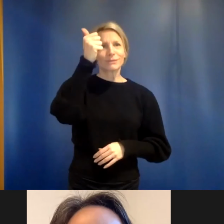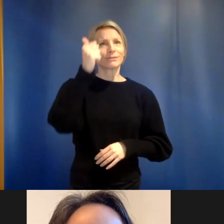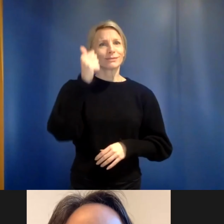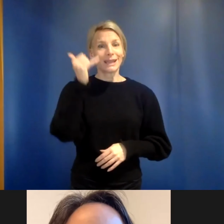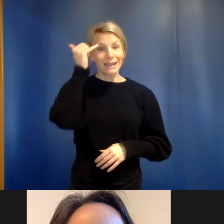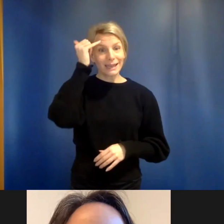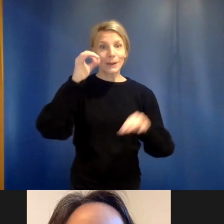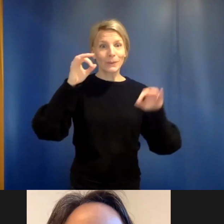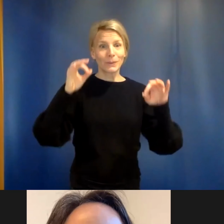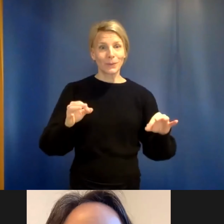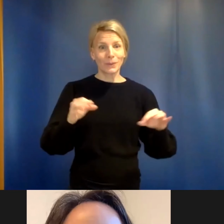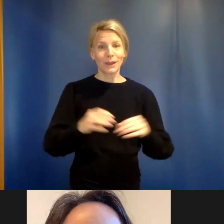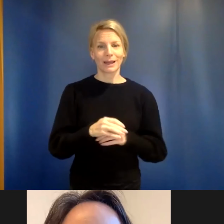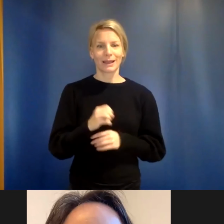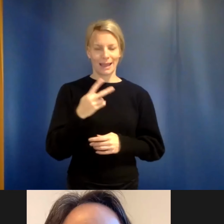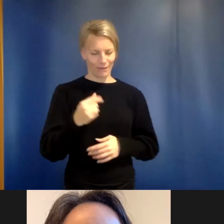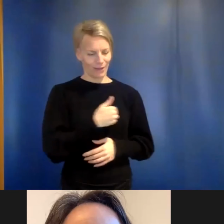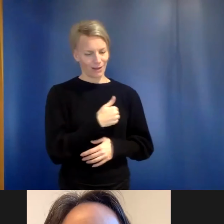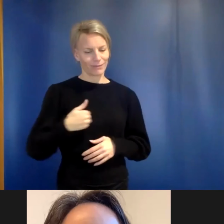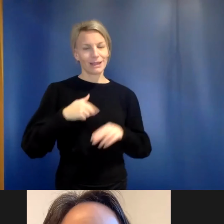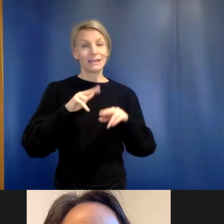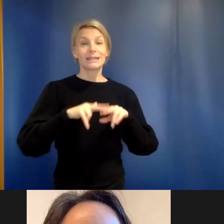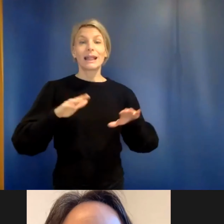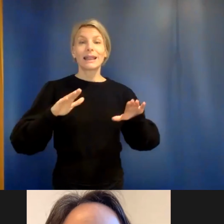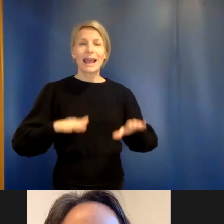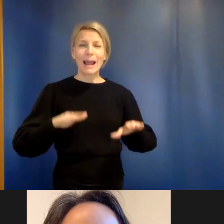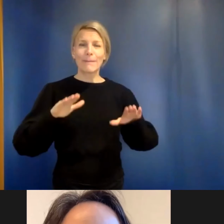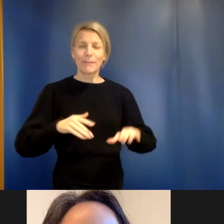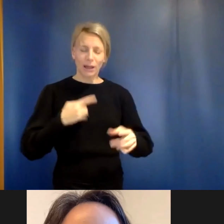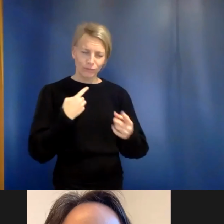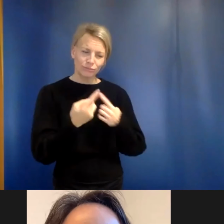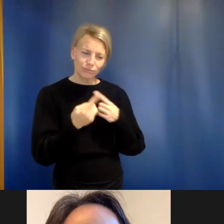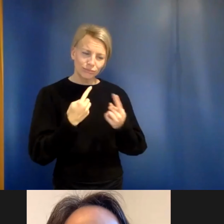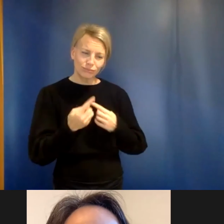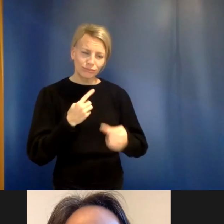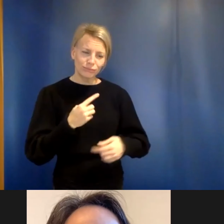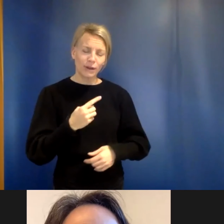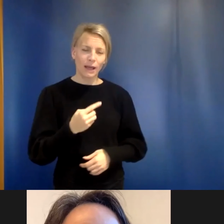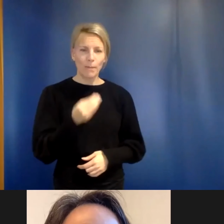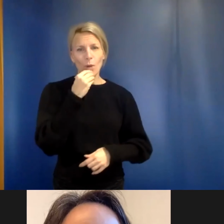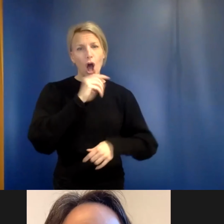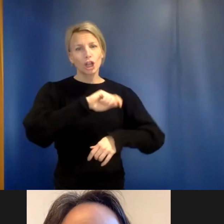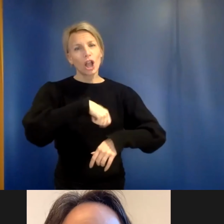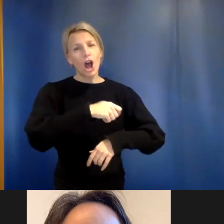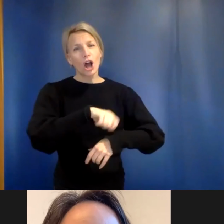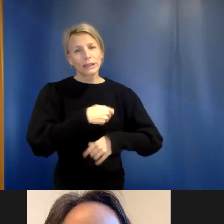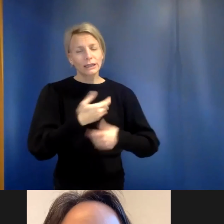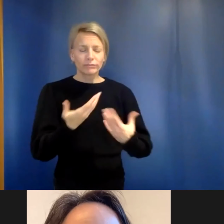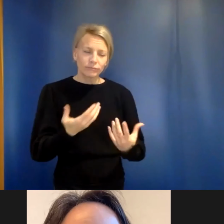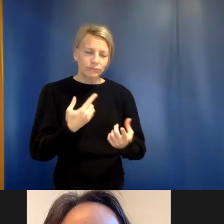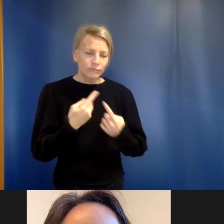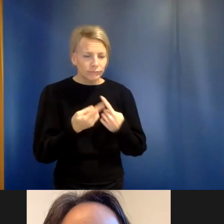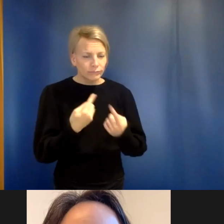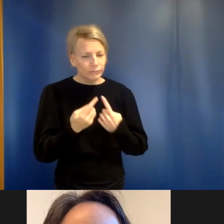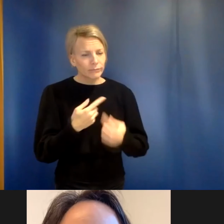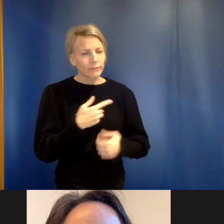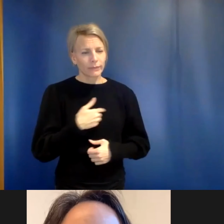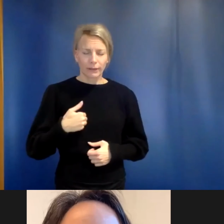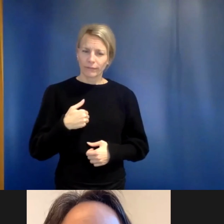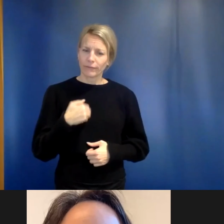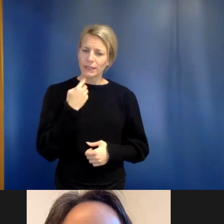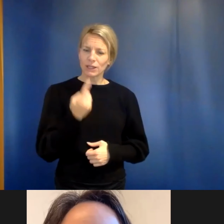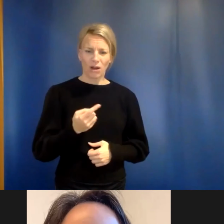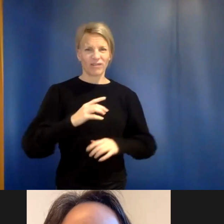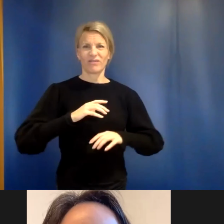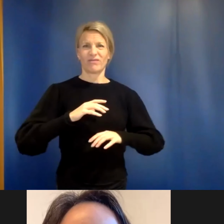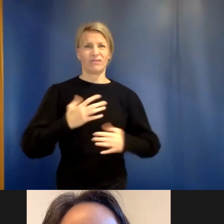Jag visade hemma och pratade om matlagning och kom fram till att det finns inga